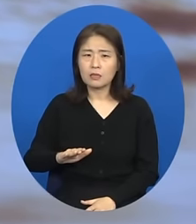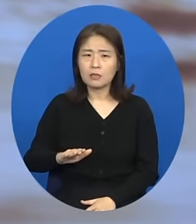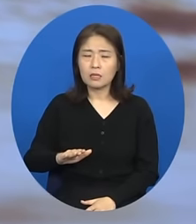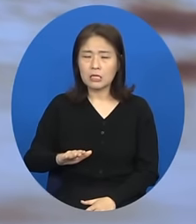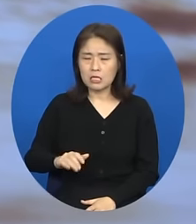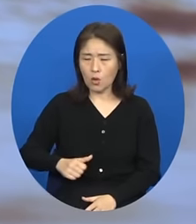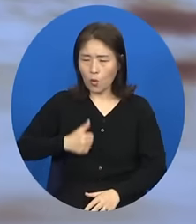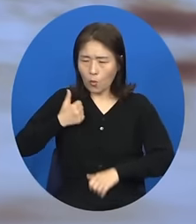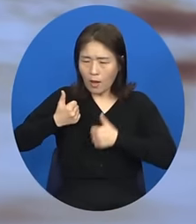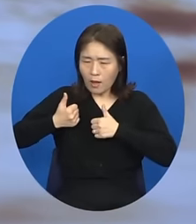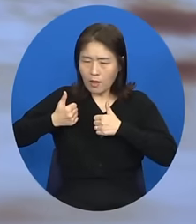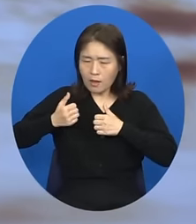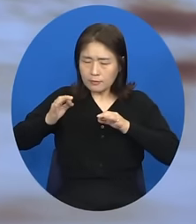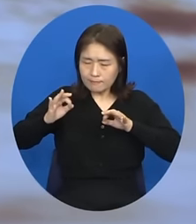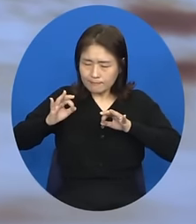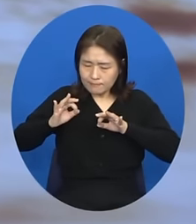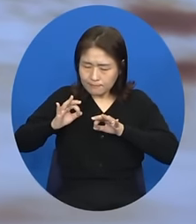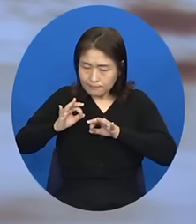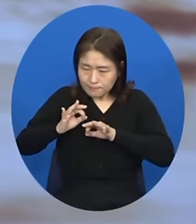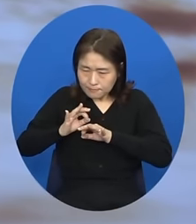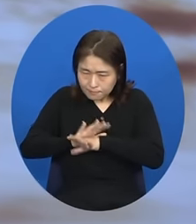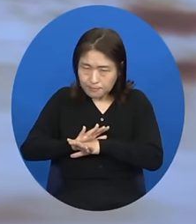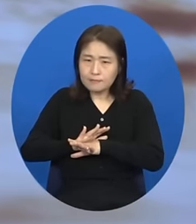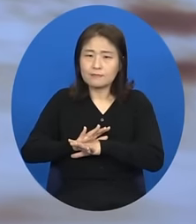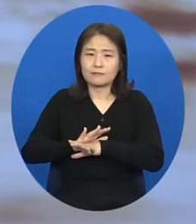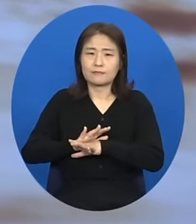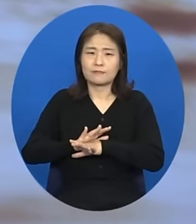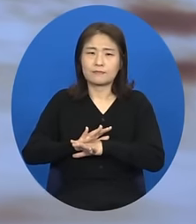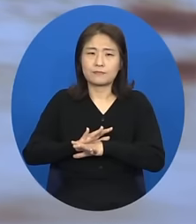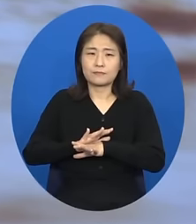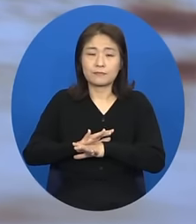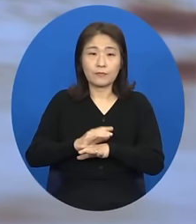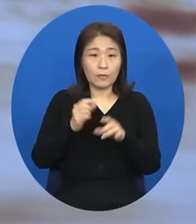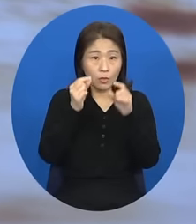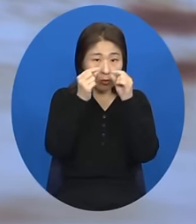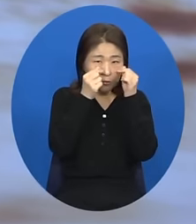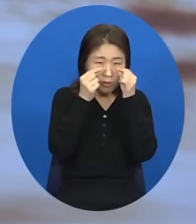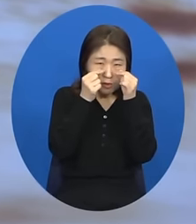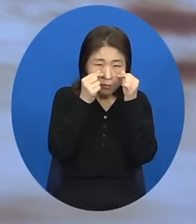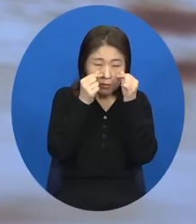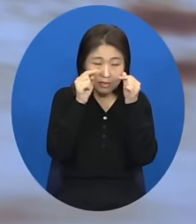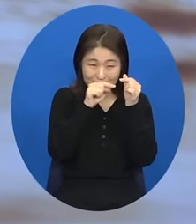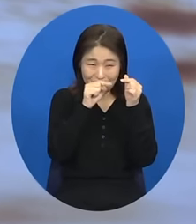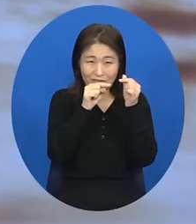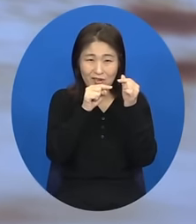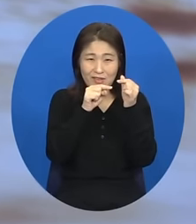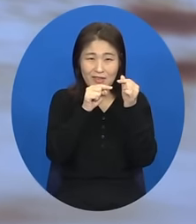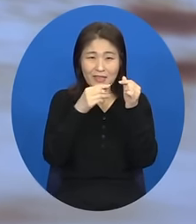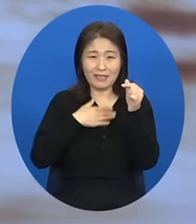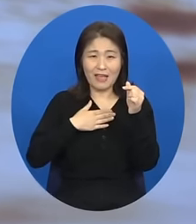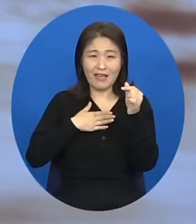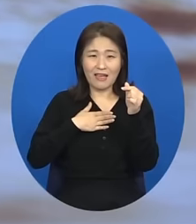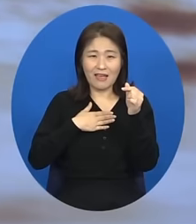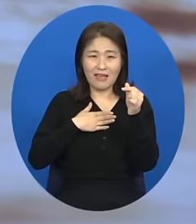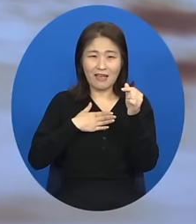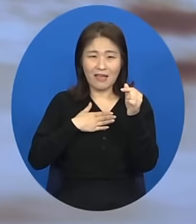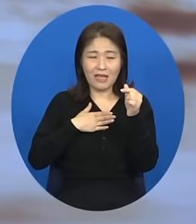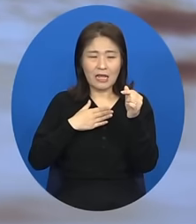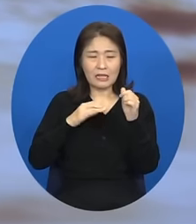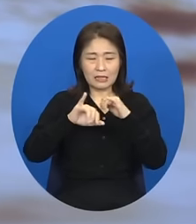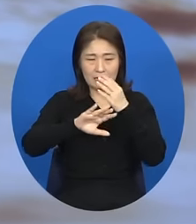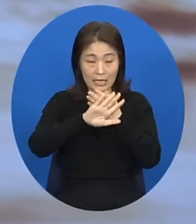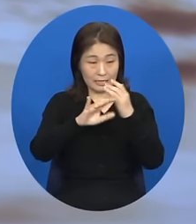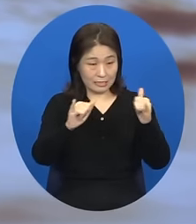점점 사라지는 것을 경험하게 되었어요. 눈치 보는 것은 또 목양의 도구로 바뀌게 되더라고요. 누군가를